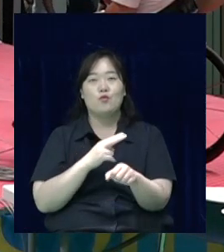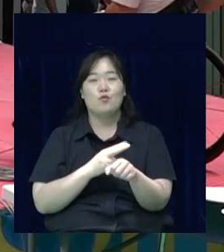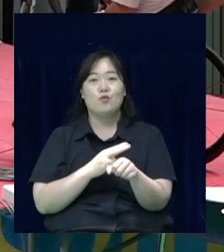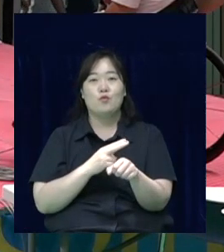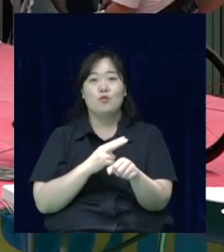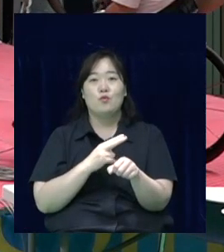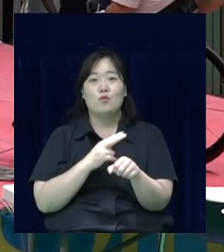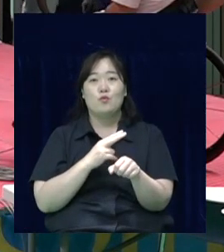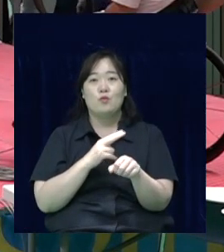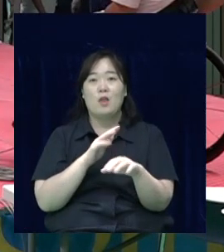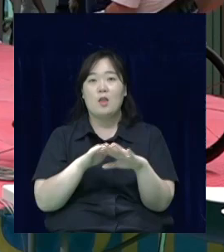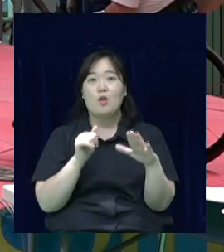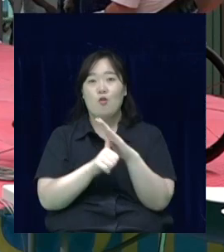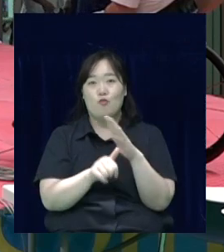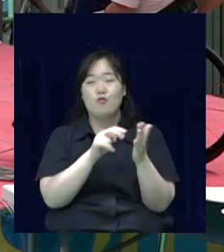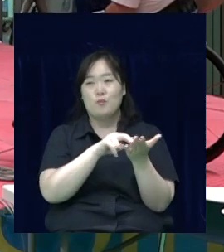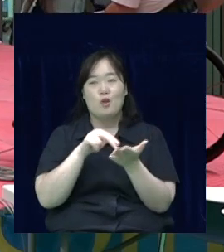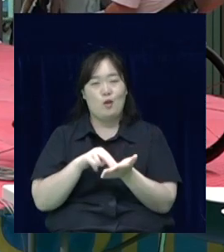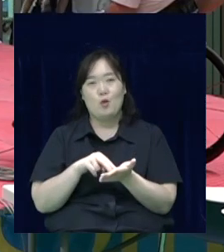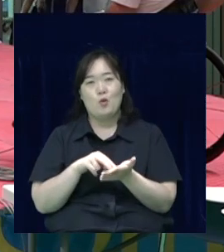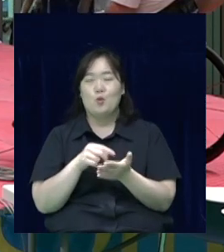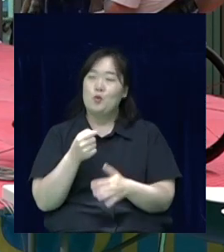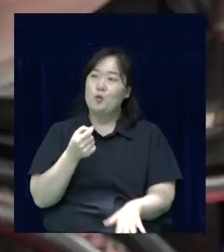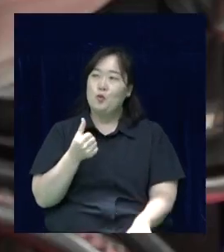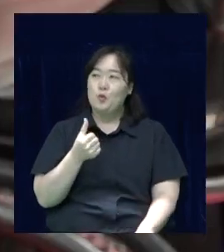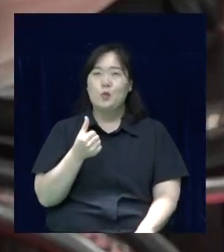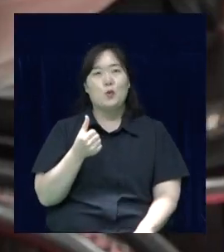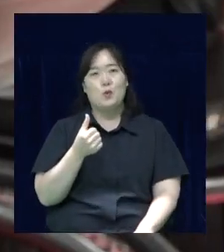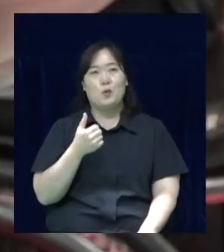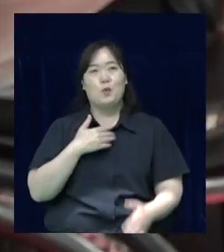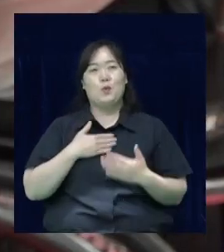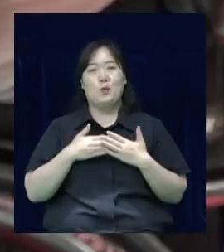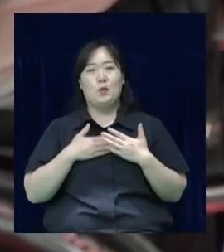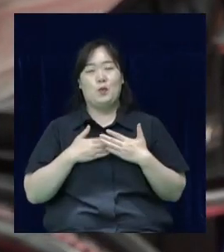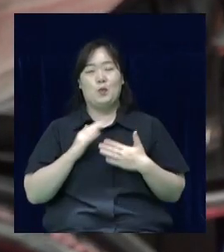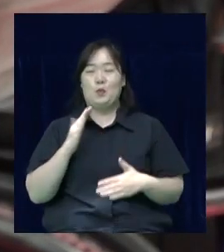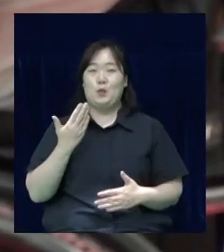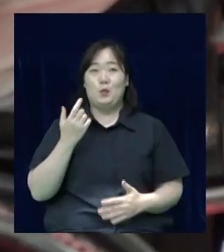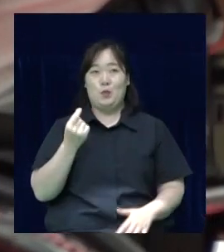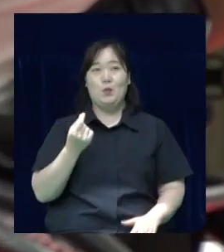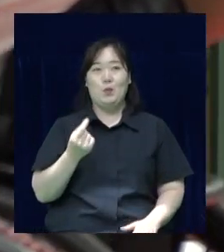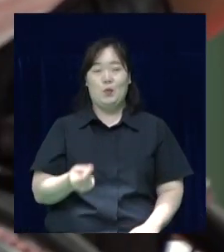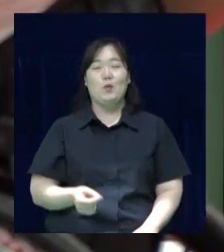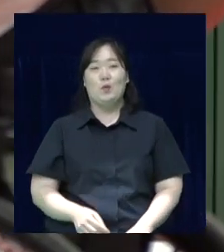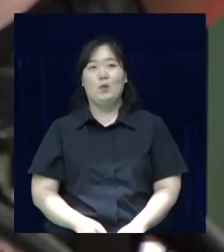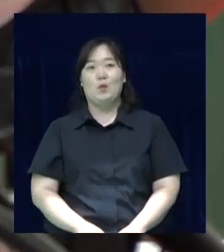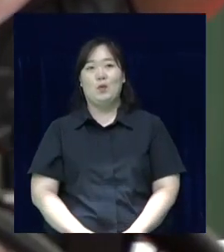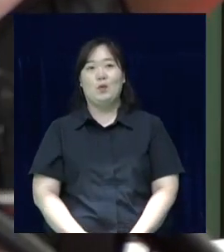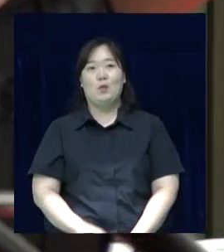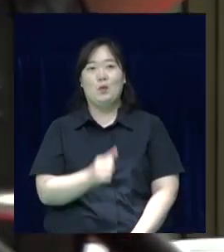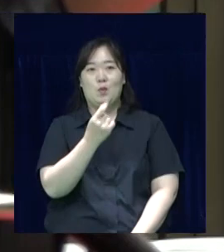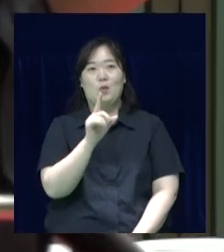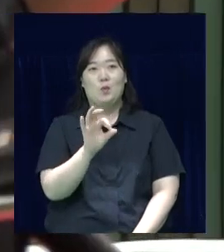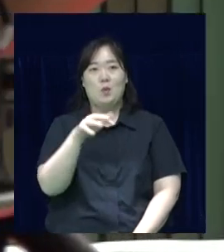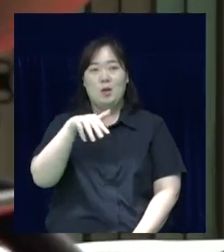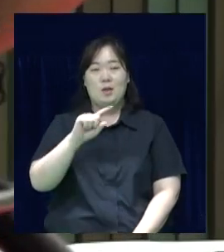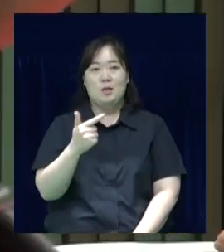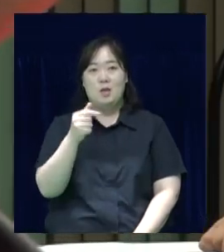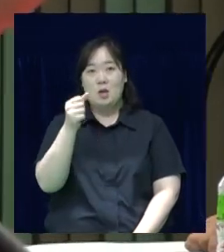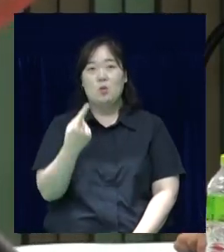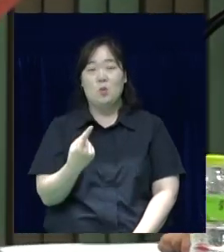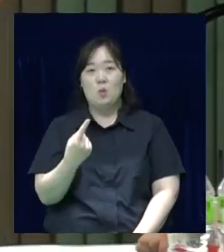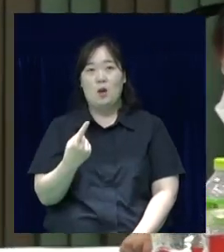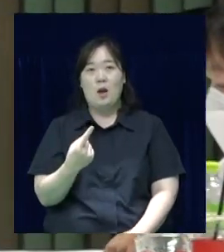예. 너무 자존심이 상할 거라고 생각되어지고요. 그렇군요. 예. 황찬우 선수가